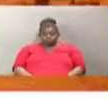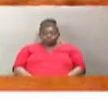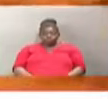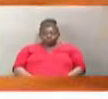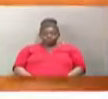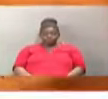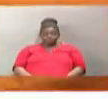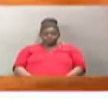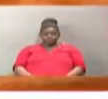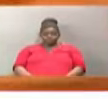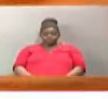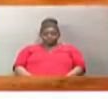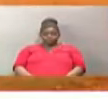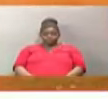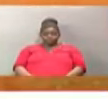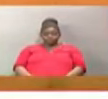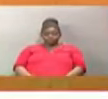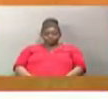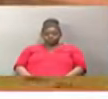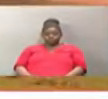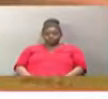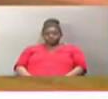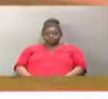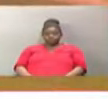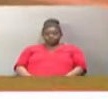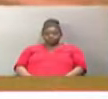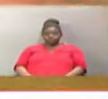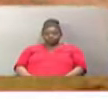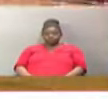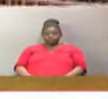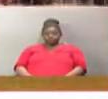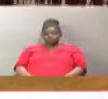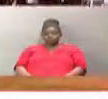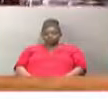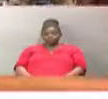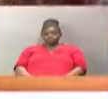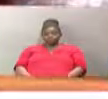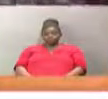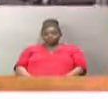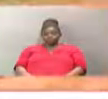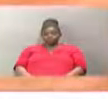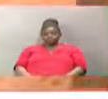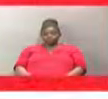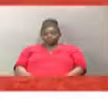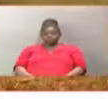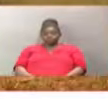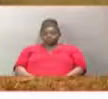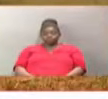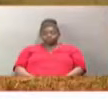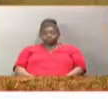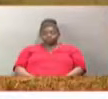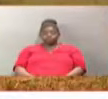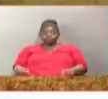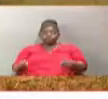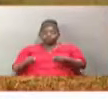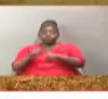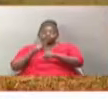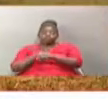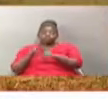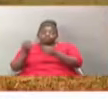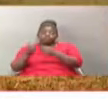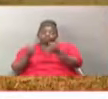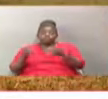ono avuganya mu mutendero oguddako ogwa two wheel drive ng'awera kuvaayo na buwanguzi ebusiika wadde nga ku mulundi guno bagenda kuvugira